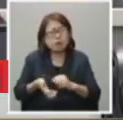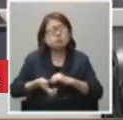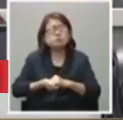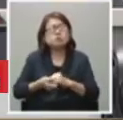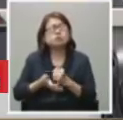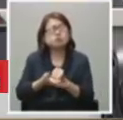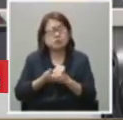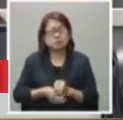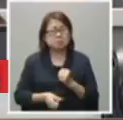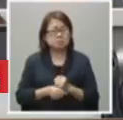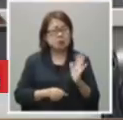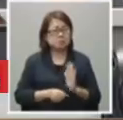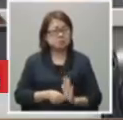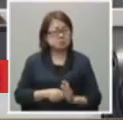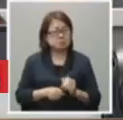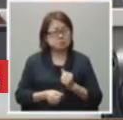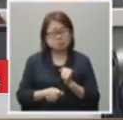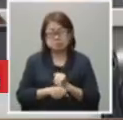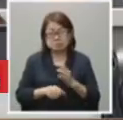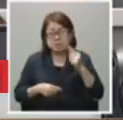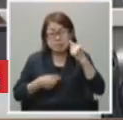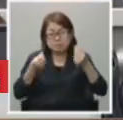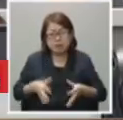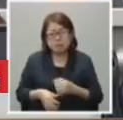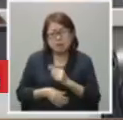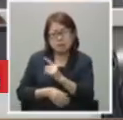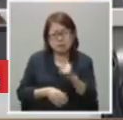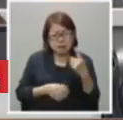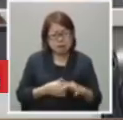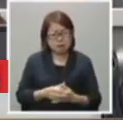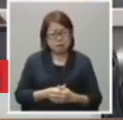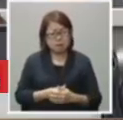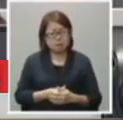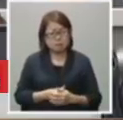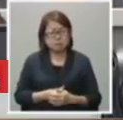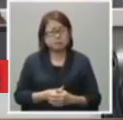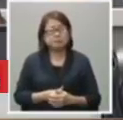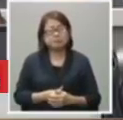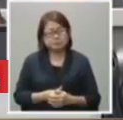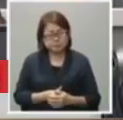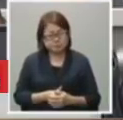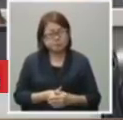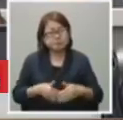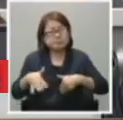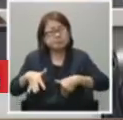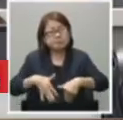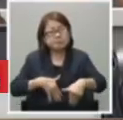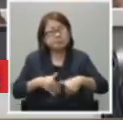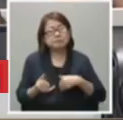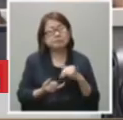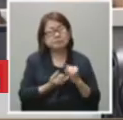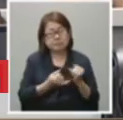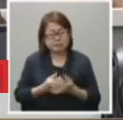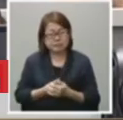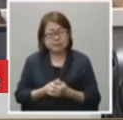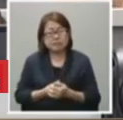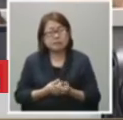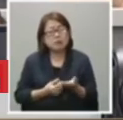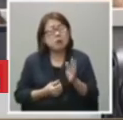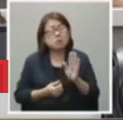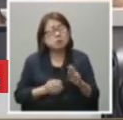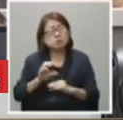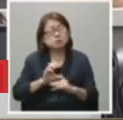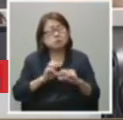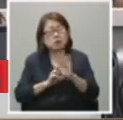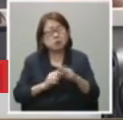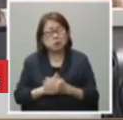ทำครับเดี๋ยวเสียฟอร์มด่าไว้เยอะไงด่าไว้เยอะไอ้ประชานิยมอย่างนั้นอย่างนี้โอ้โหที่ท่านทำกันเนี่ยอภิโ